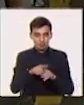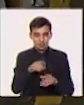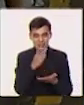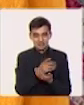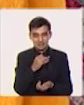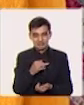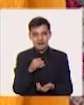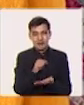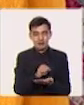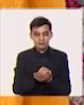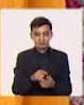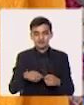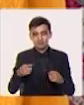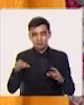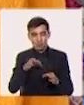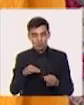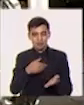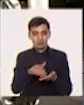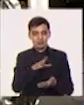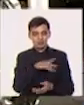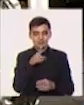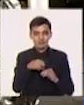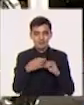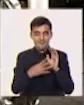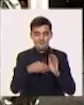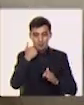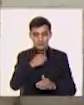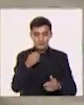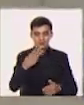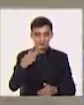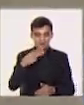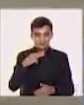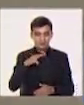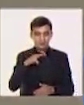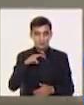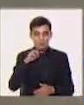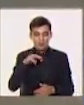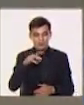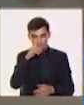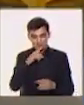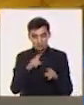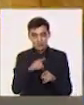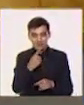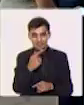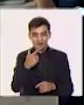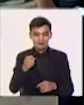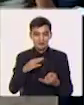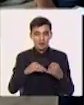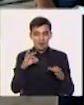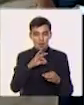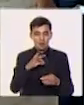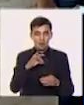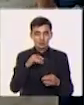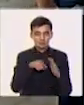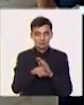мерзімін ұзартудан бас тартқан. Алайда 2019 жылдың 30 мамырында дәл осы 1 гектар жерге жиһаз фабрикасын